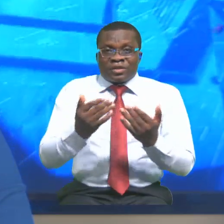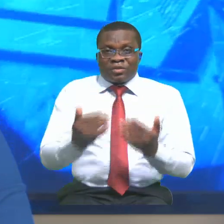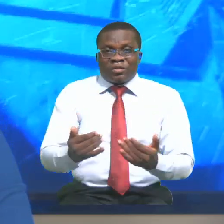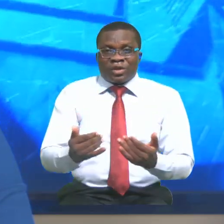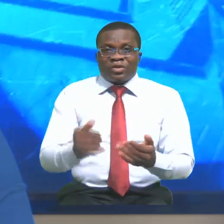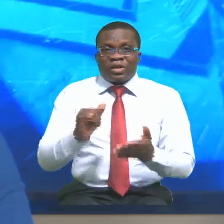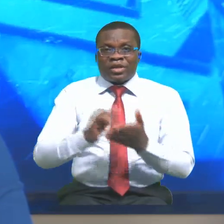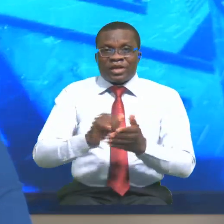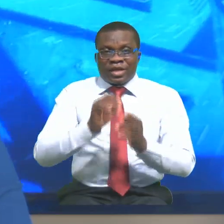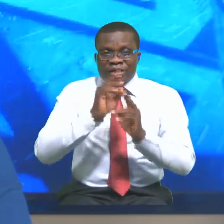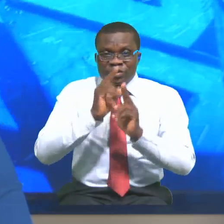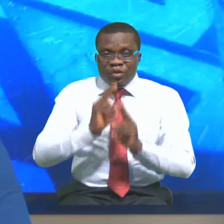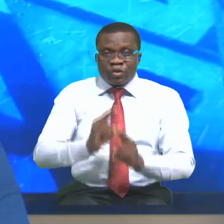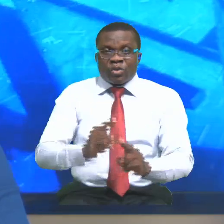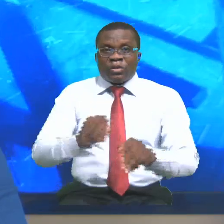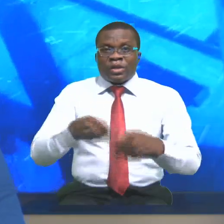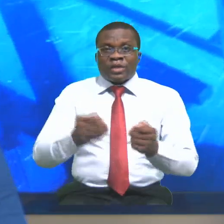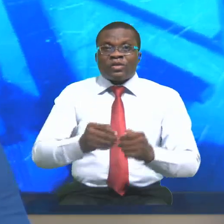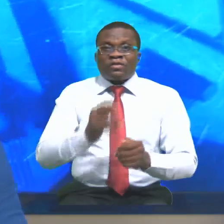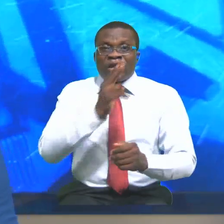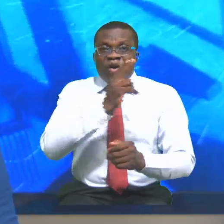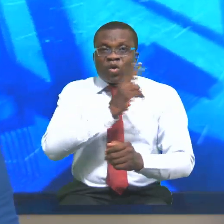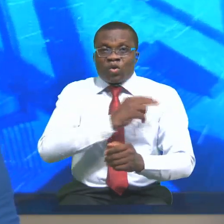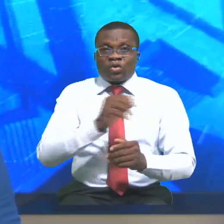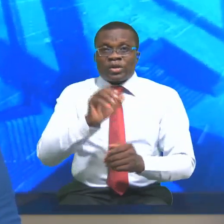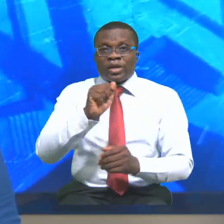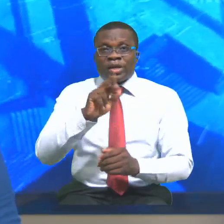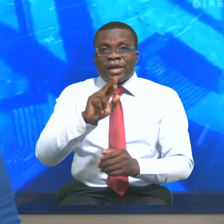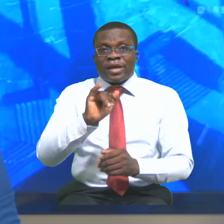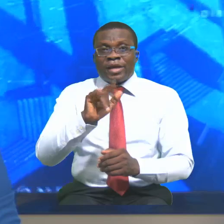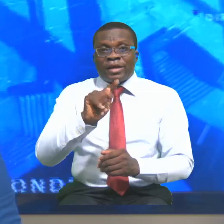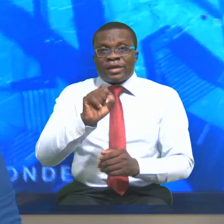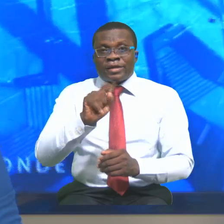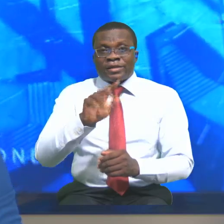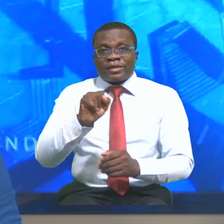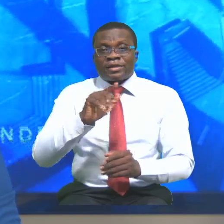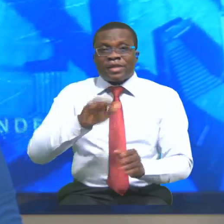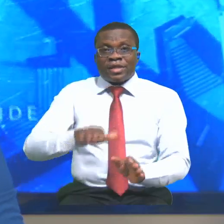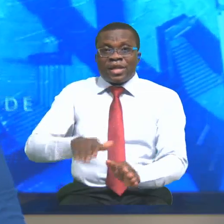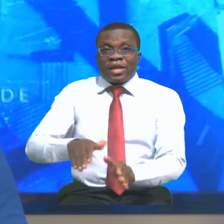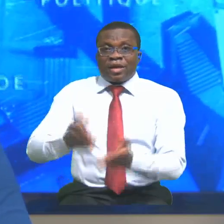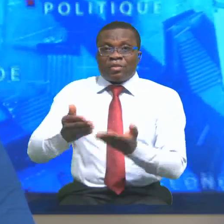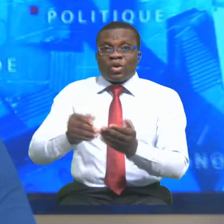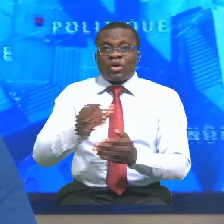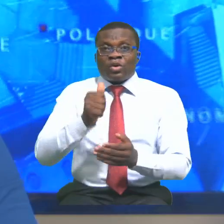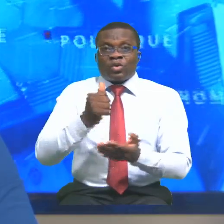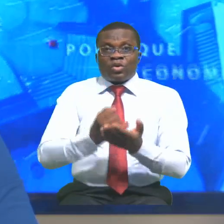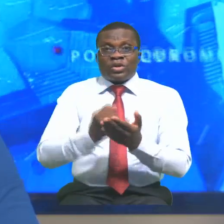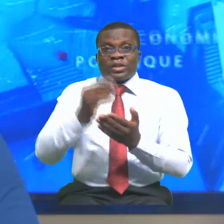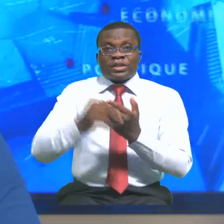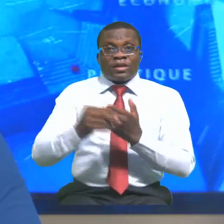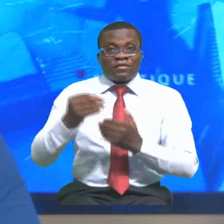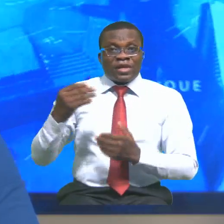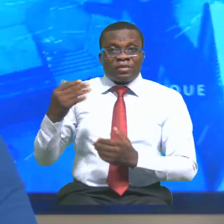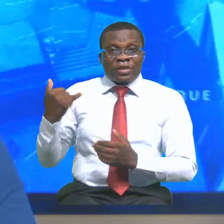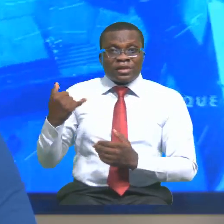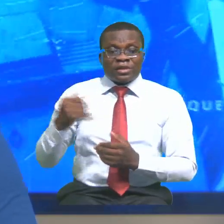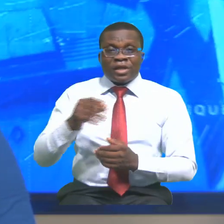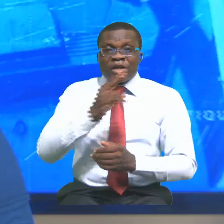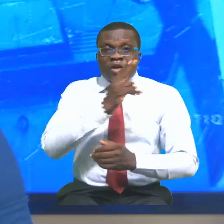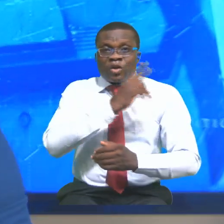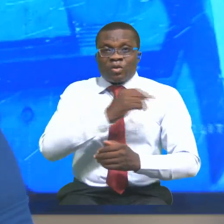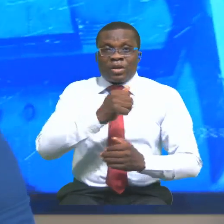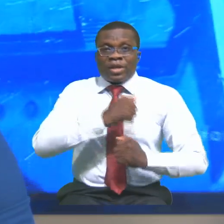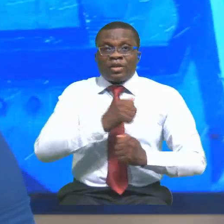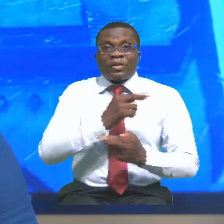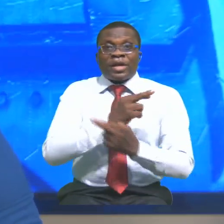cet hommage rendu au colonel Aristide Aoué Boni. Il est décédé le 10 janvier dernier, colonel de l'armée à la